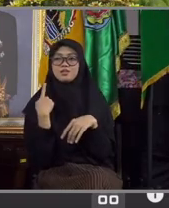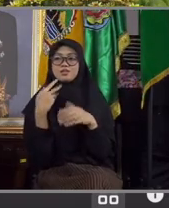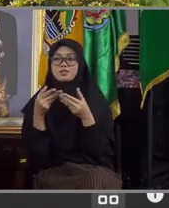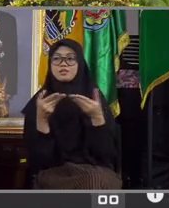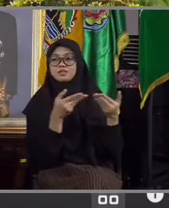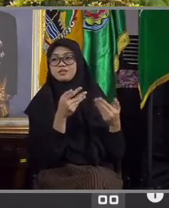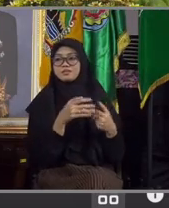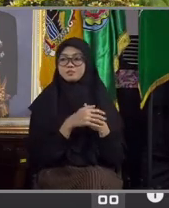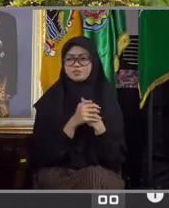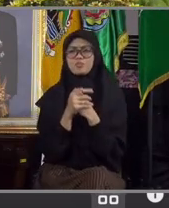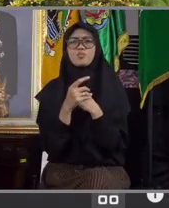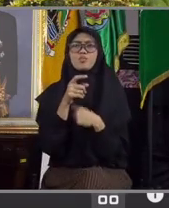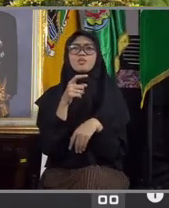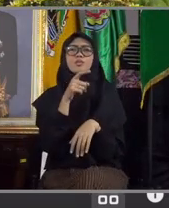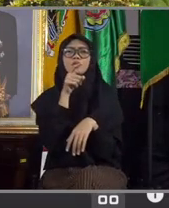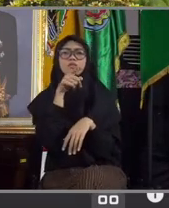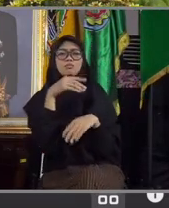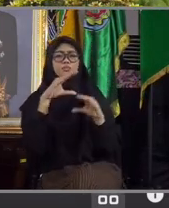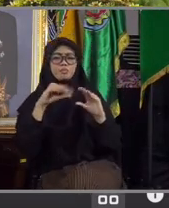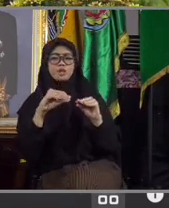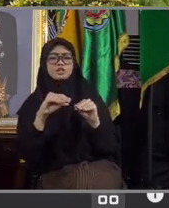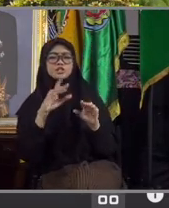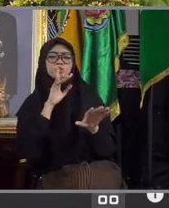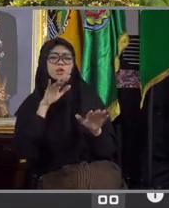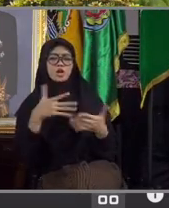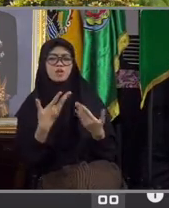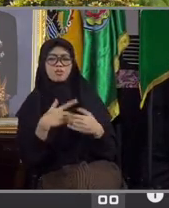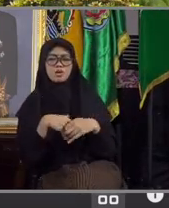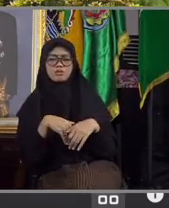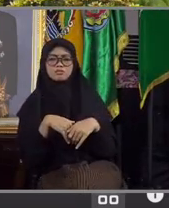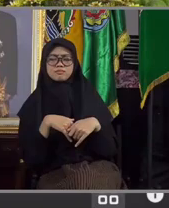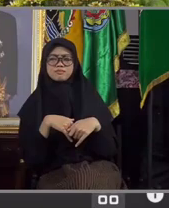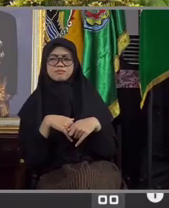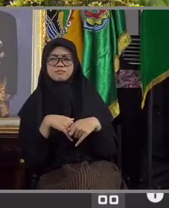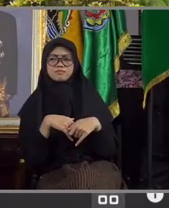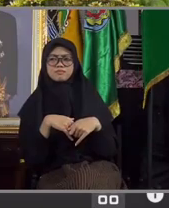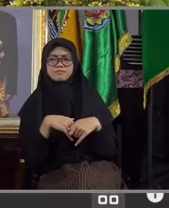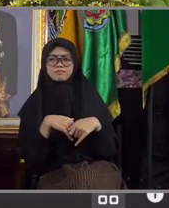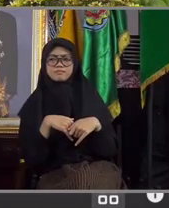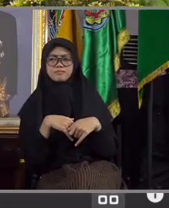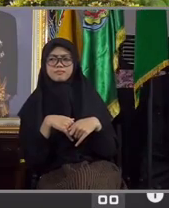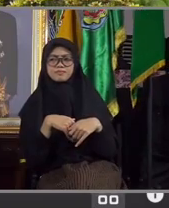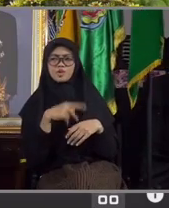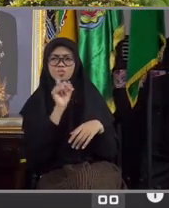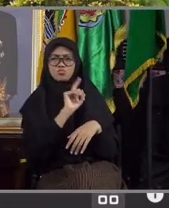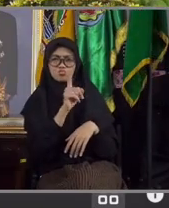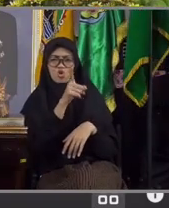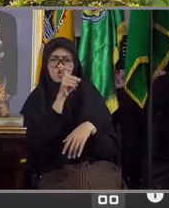Pripun niku Pak Lurah ben ra becek? Sampeyan jawabe kleru ngerti dhewe sebelah kiwaku wali kota.